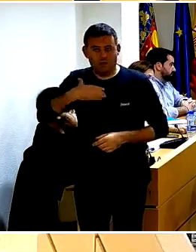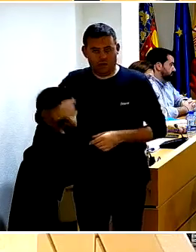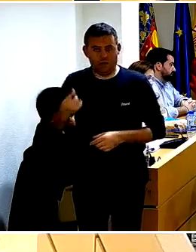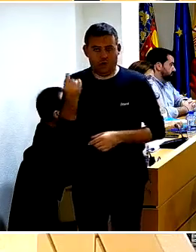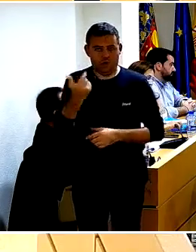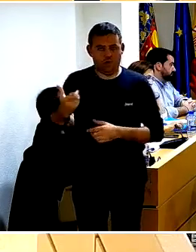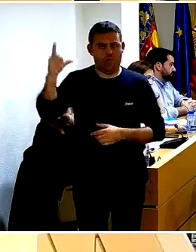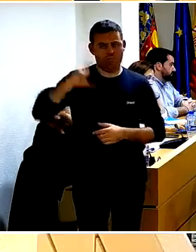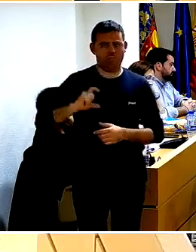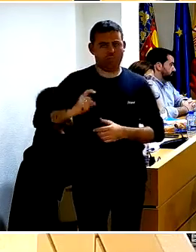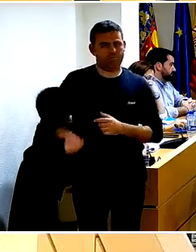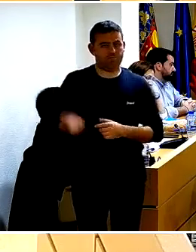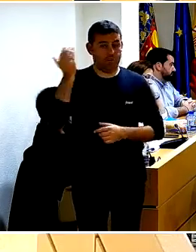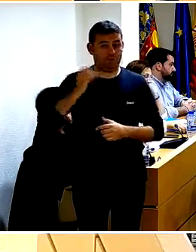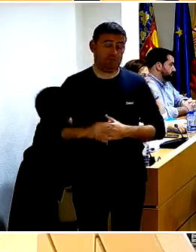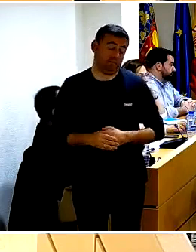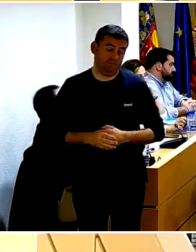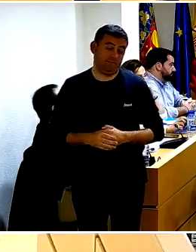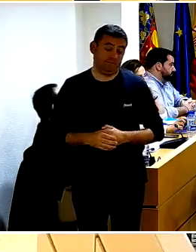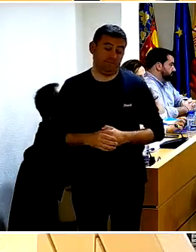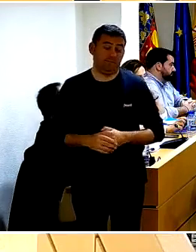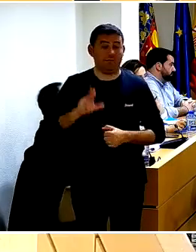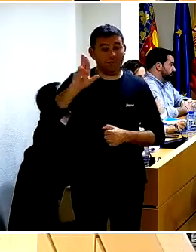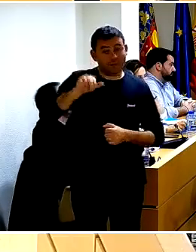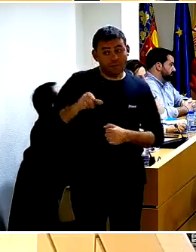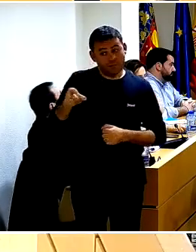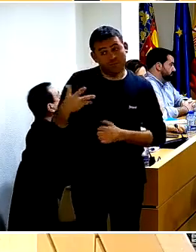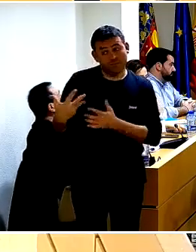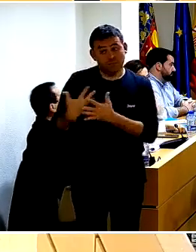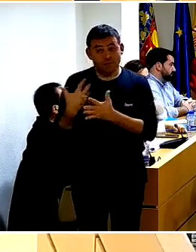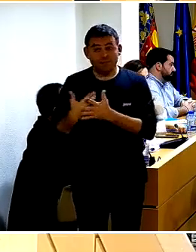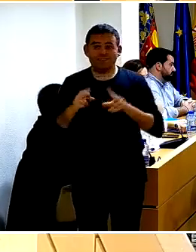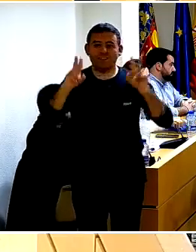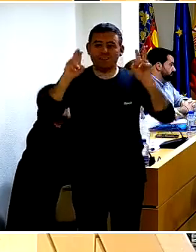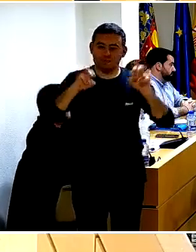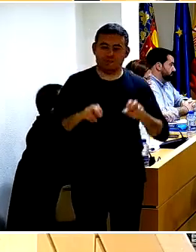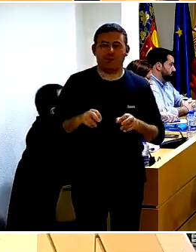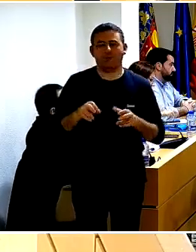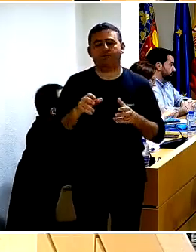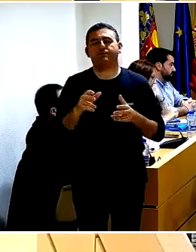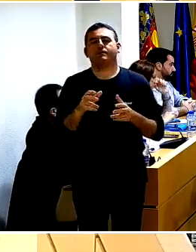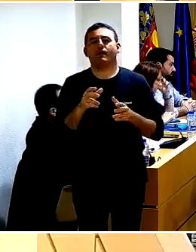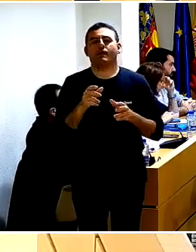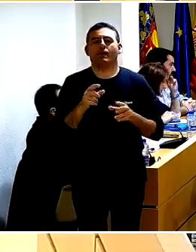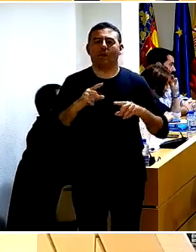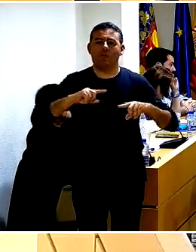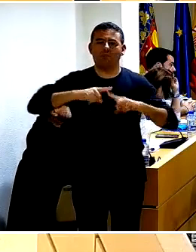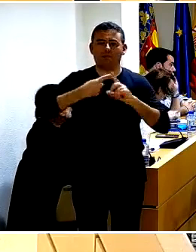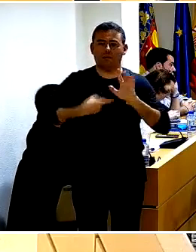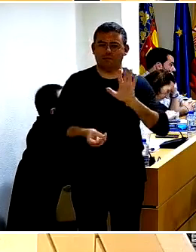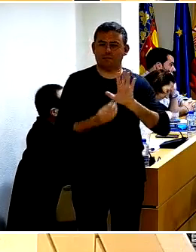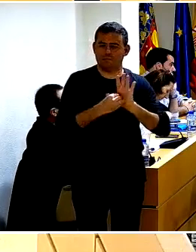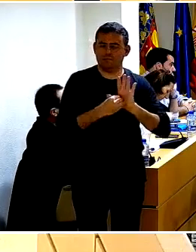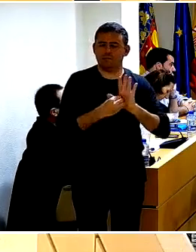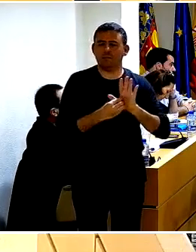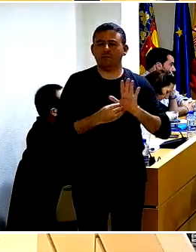I li recorde també que ha fet al·lusió a les dietes que cobrem que cobren alguns, és que no estan lliberats, i que